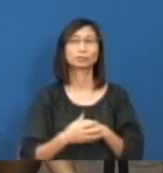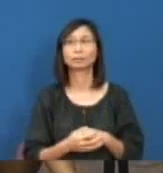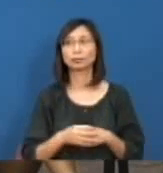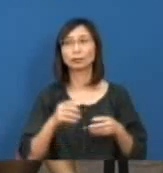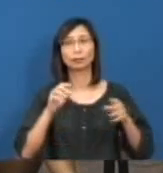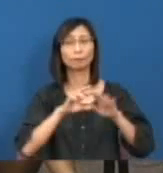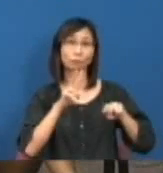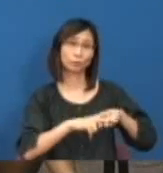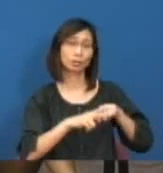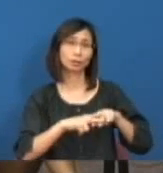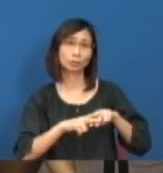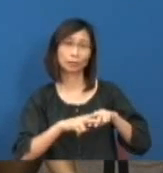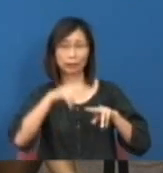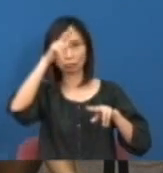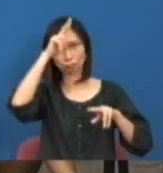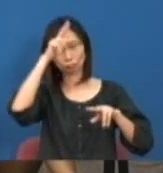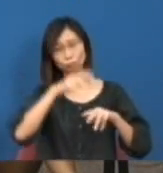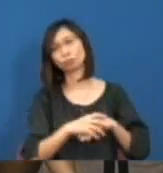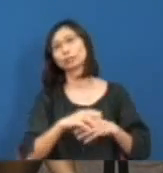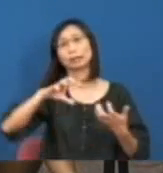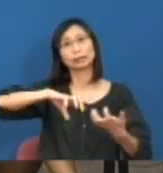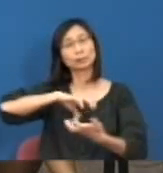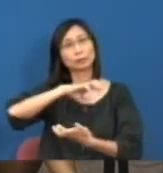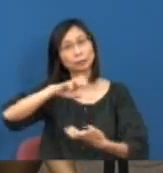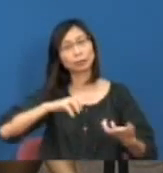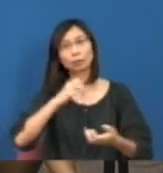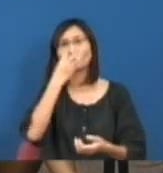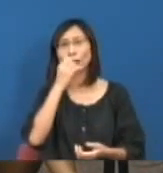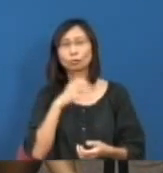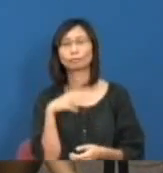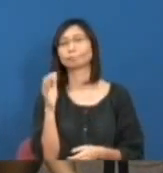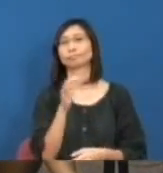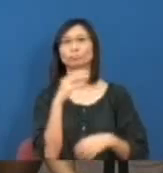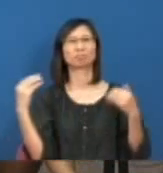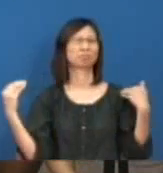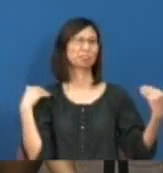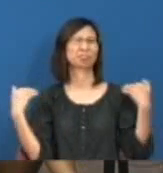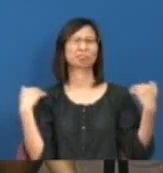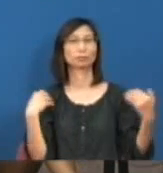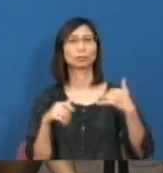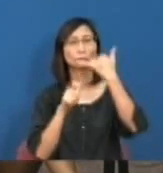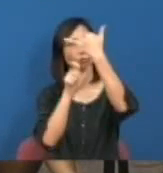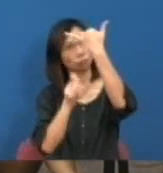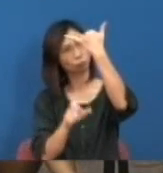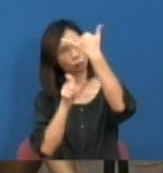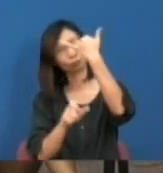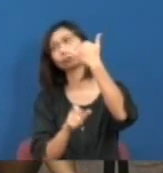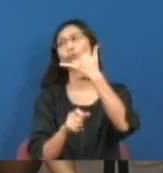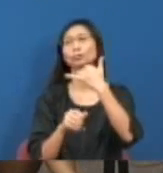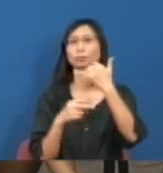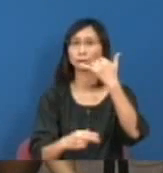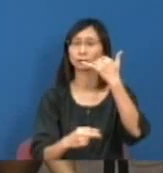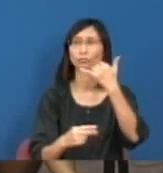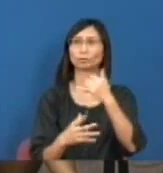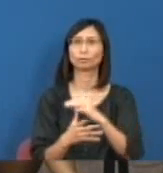己喺大陸，但係要記住啊，六月嗰個又係三八運動，六月七號嚟嘅